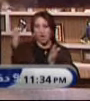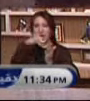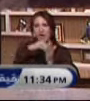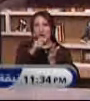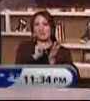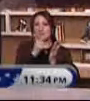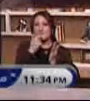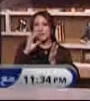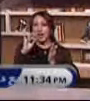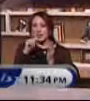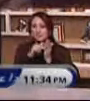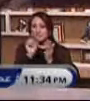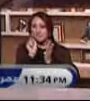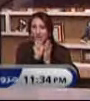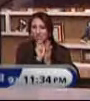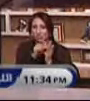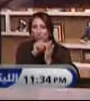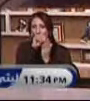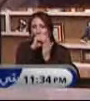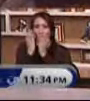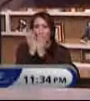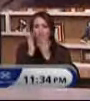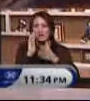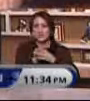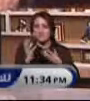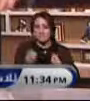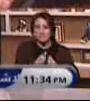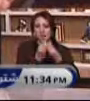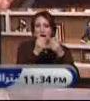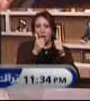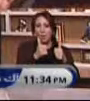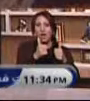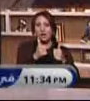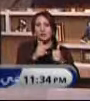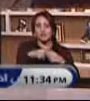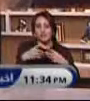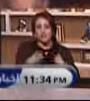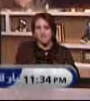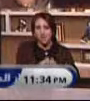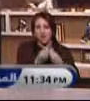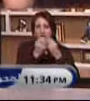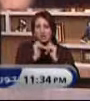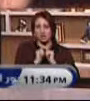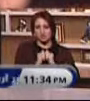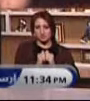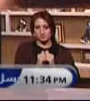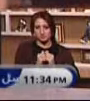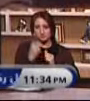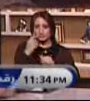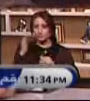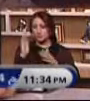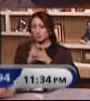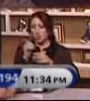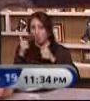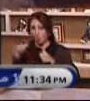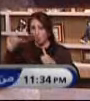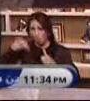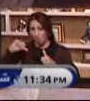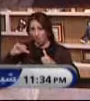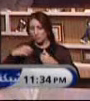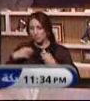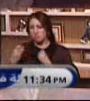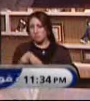نعم. الواحد يدور على يقول العلماء ايه الصاحب ساحب. نعم. الصاحب هيسحبني فين؟ قل لي من صديقك اقول